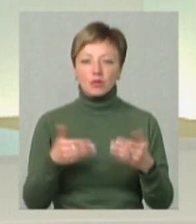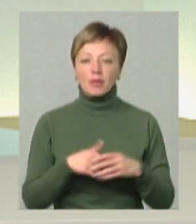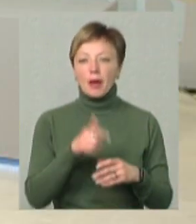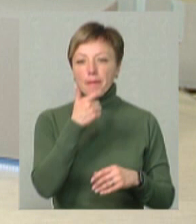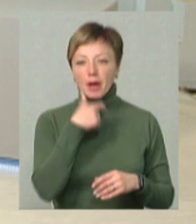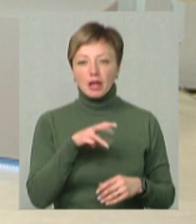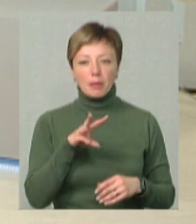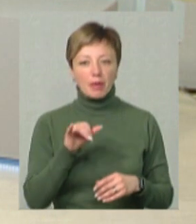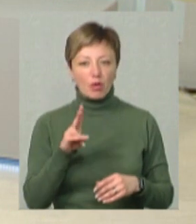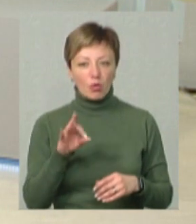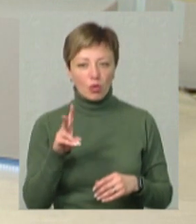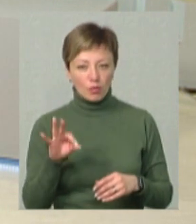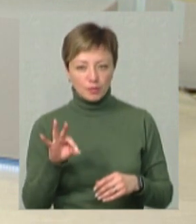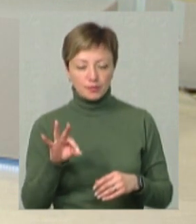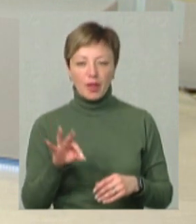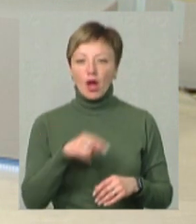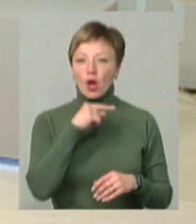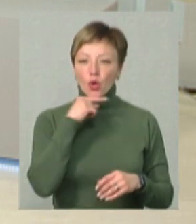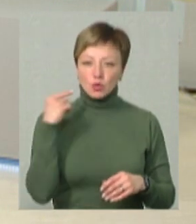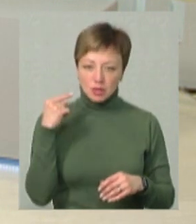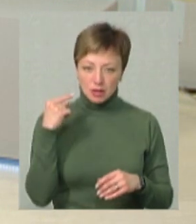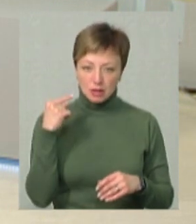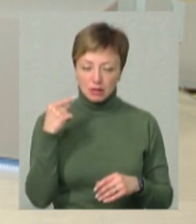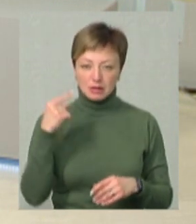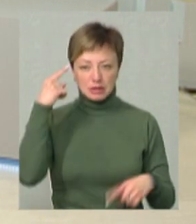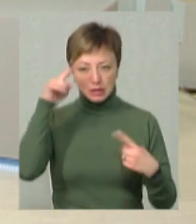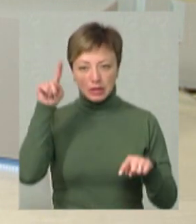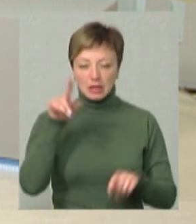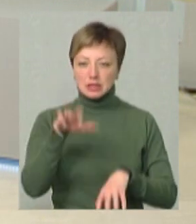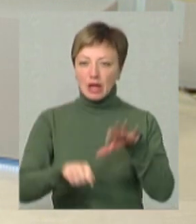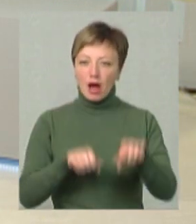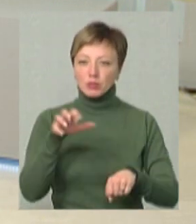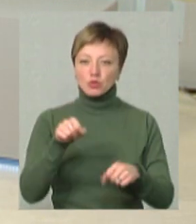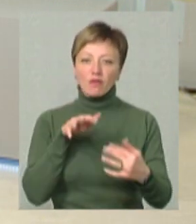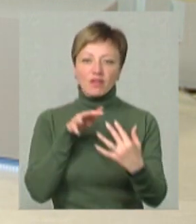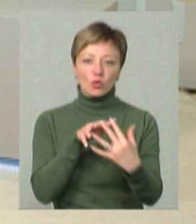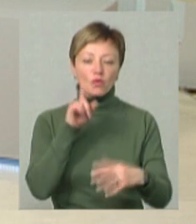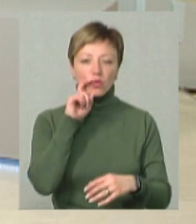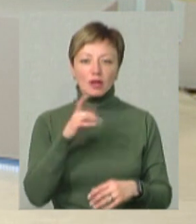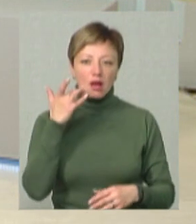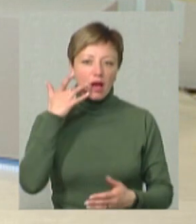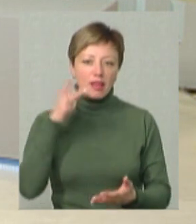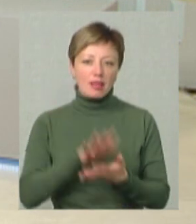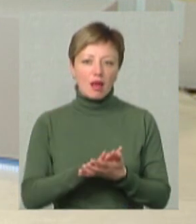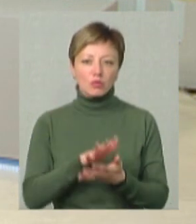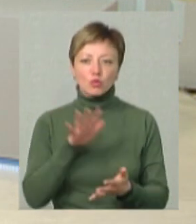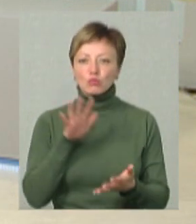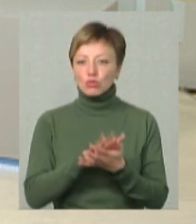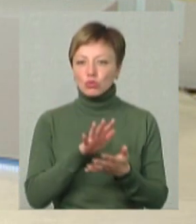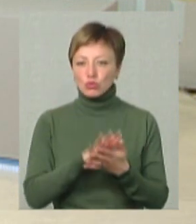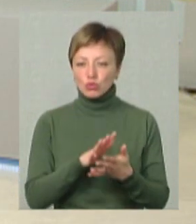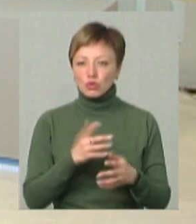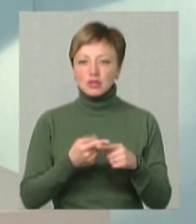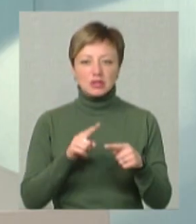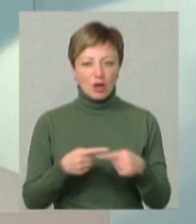Пане Микола, Росія затіяла загарбницьку війну в Україні, ганебну і брудну,